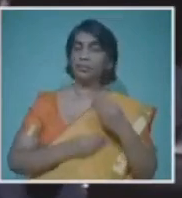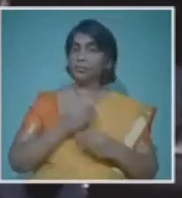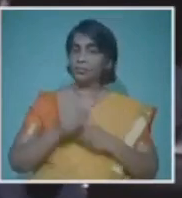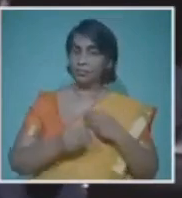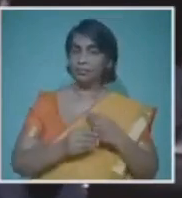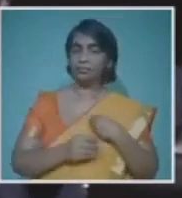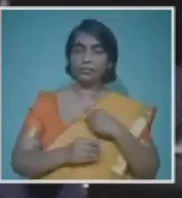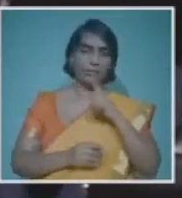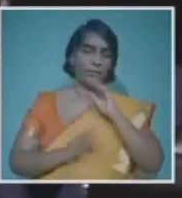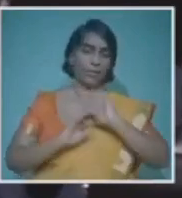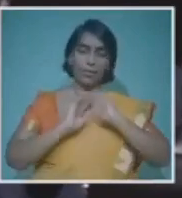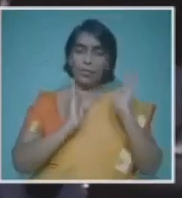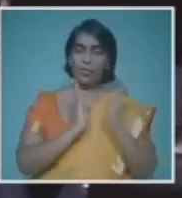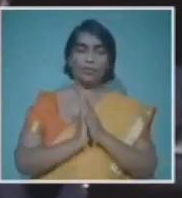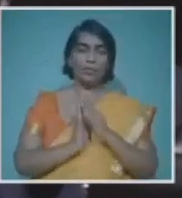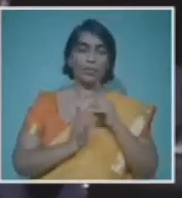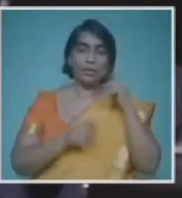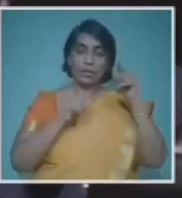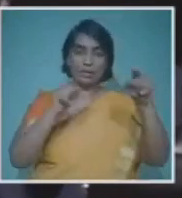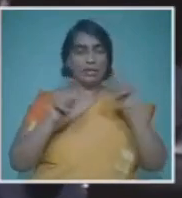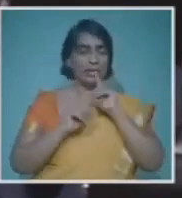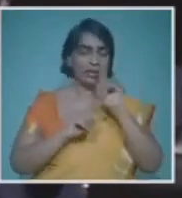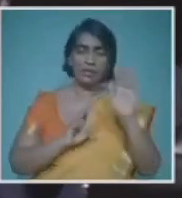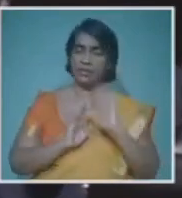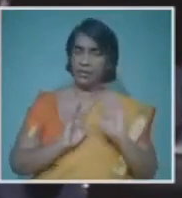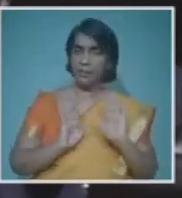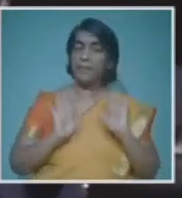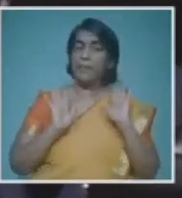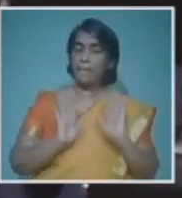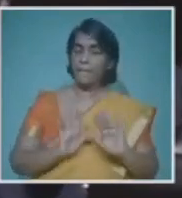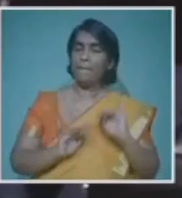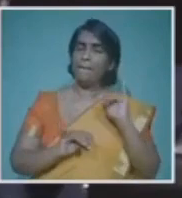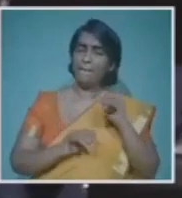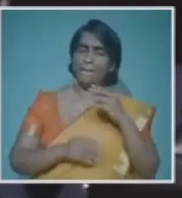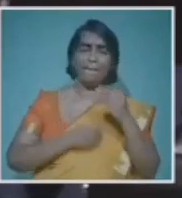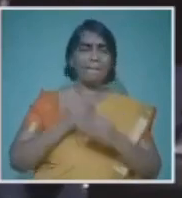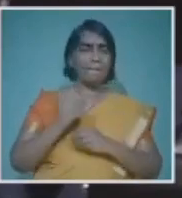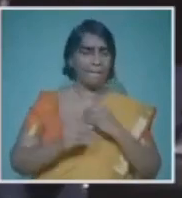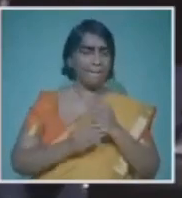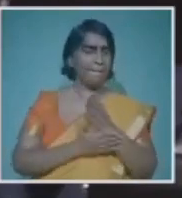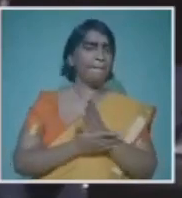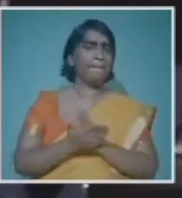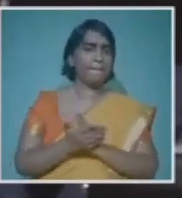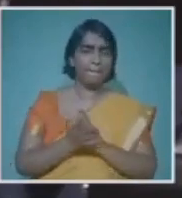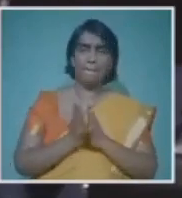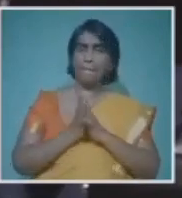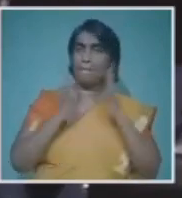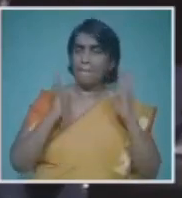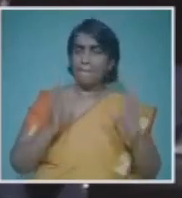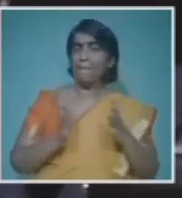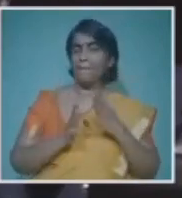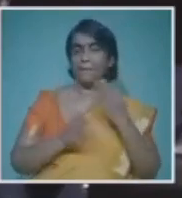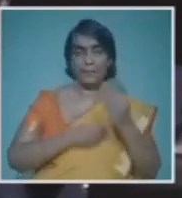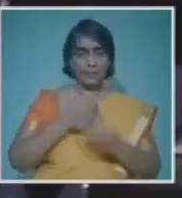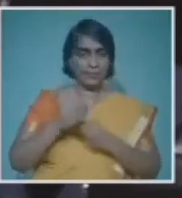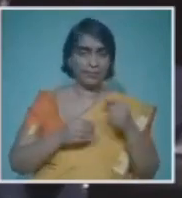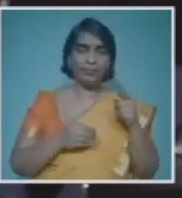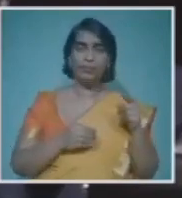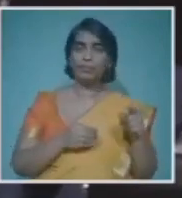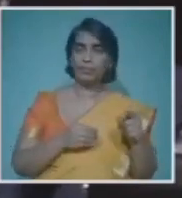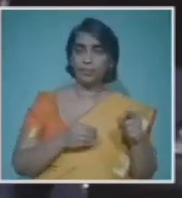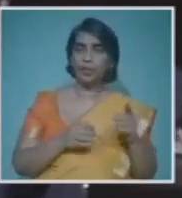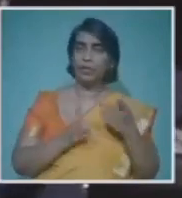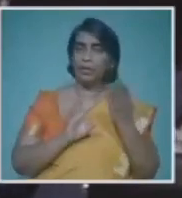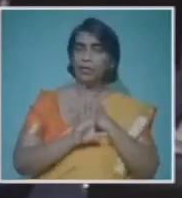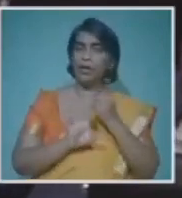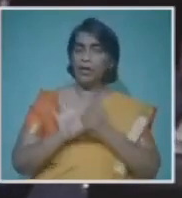ව්‍යාපාරිකයෝ අපි කියන්නේ හැම ව්‍යාපාරිකයටම ඇඟිල්ල දික් කරන්නේ නැහැ. නමුත් යම් ව්‍යාපාරිකය කොටසක් විශාල වශයෙන් මහා පරිමාණ ව්‍යාපාරිකයෝ